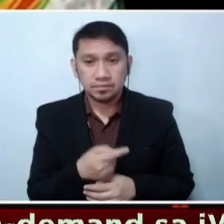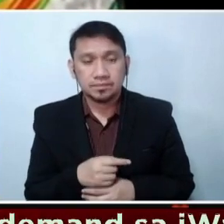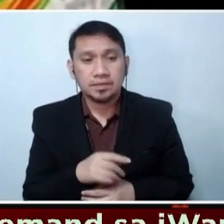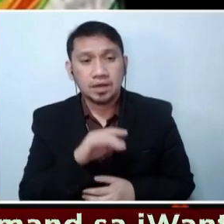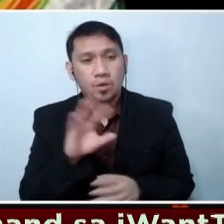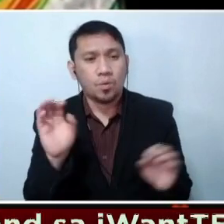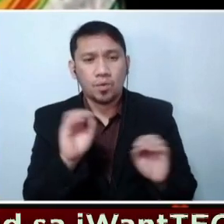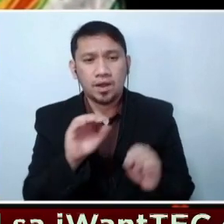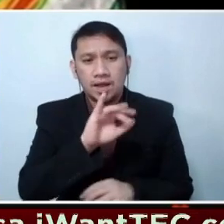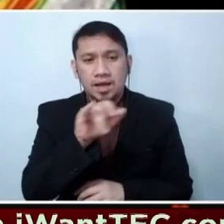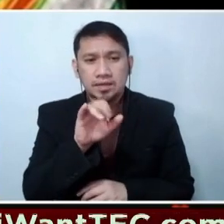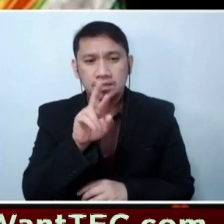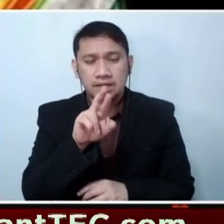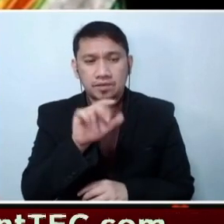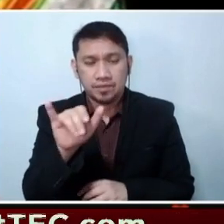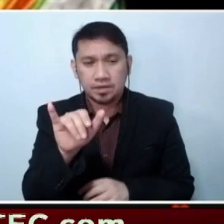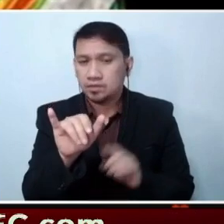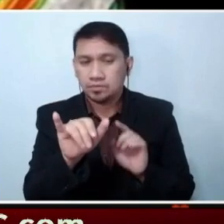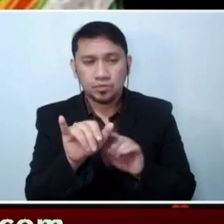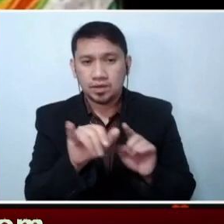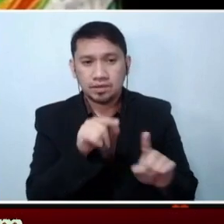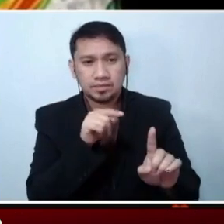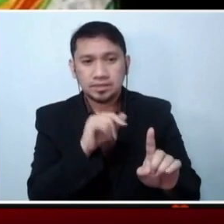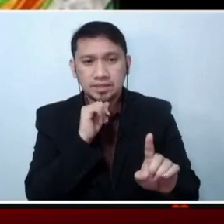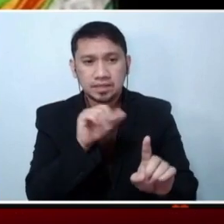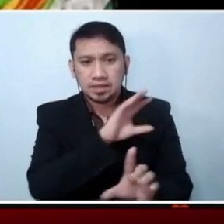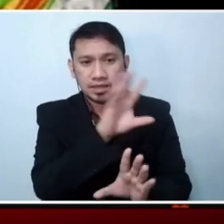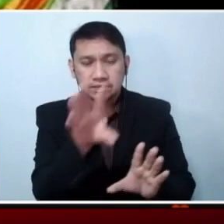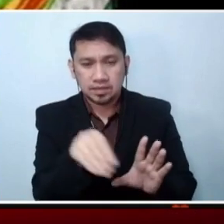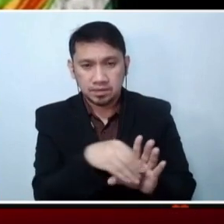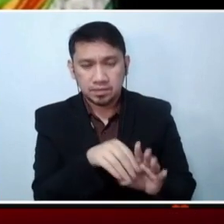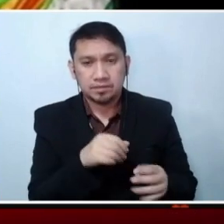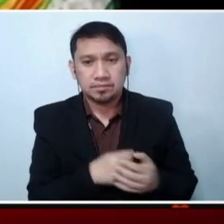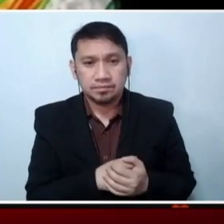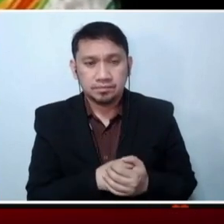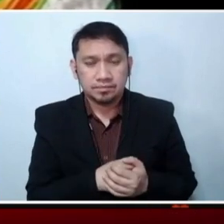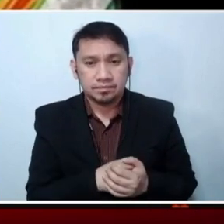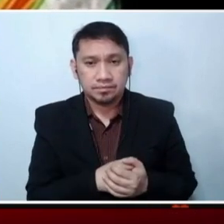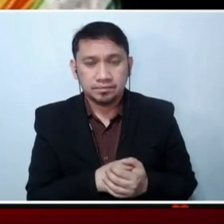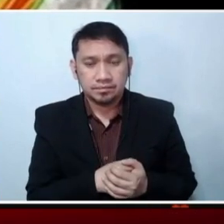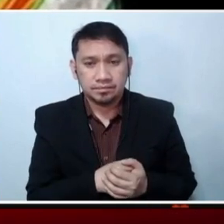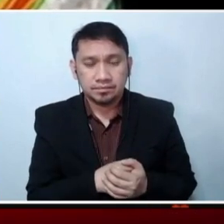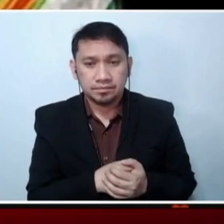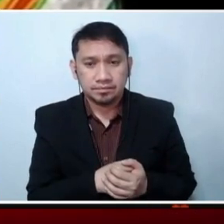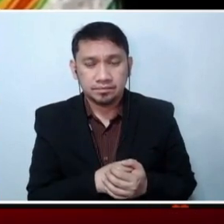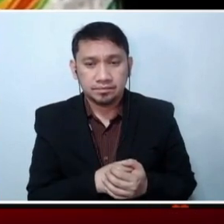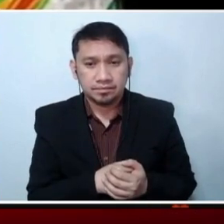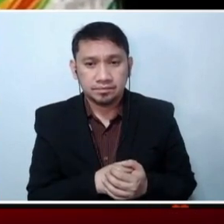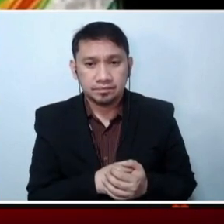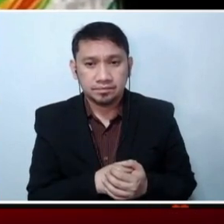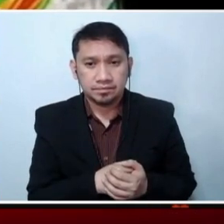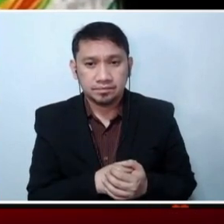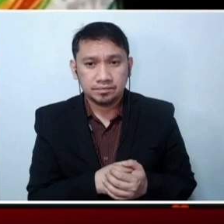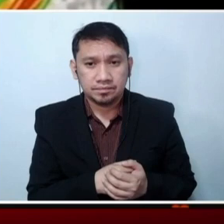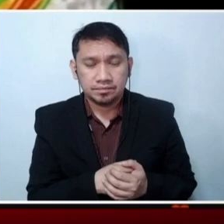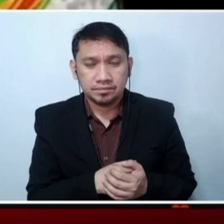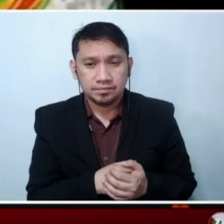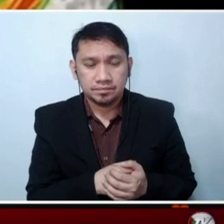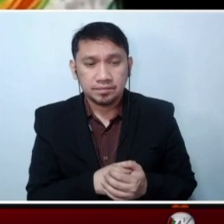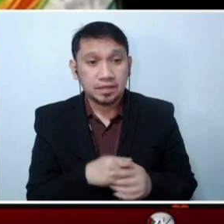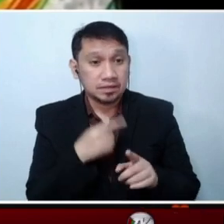Tupas sa target natin during the operation sa Davao de Oro. Okay. According mismo kay